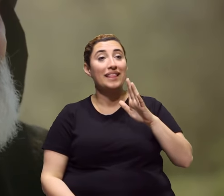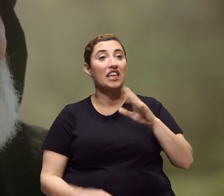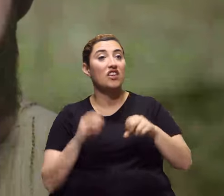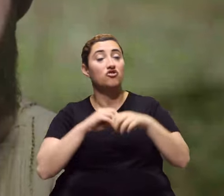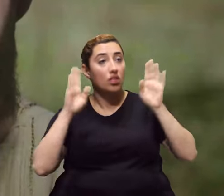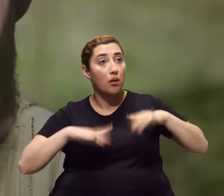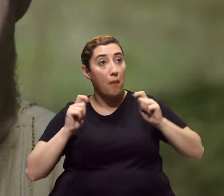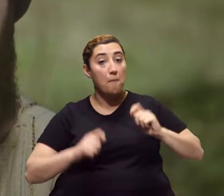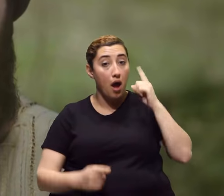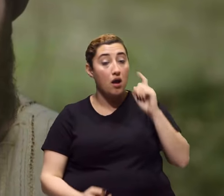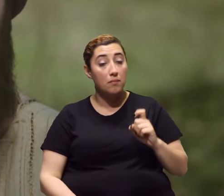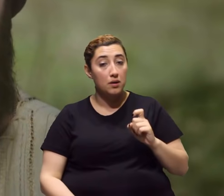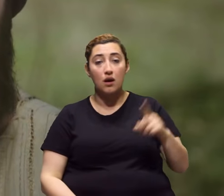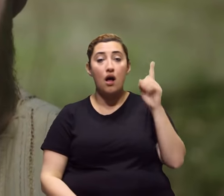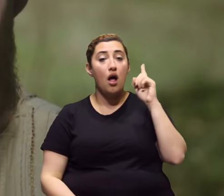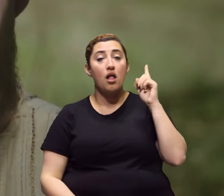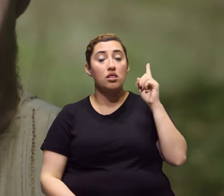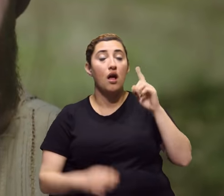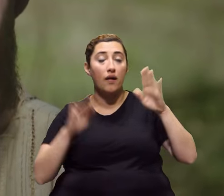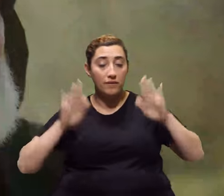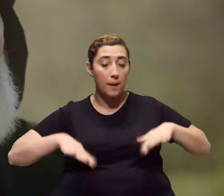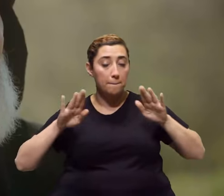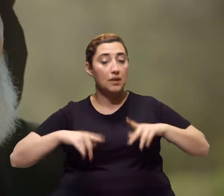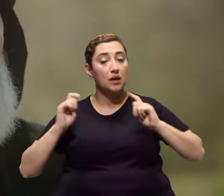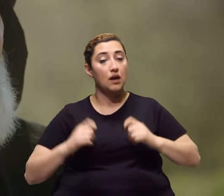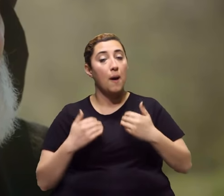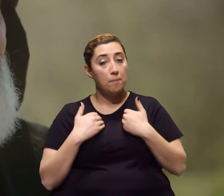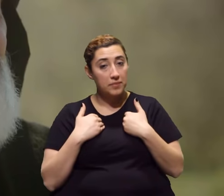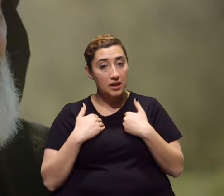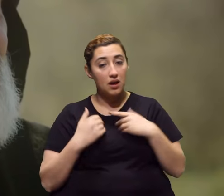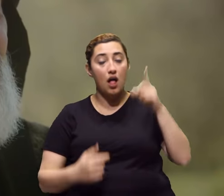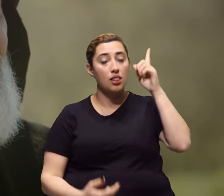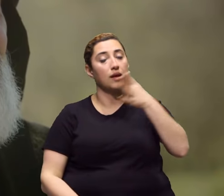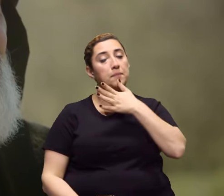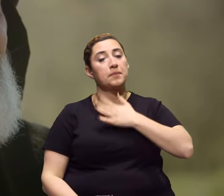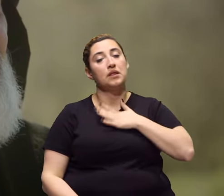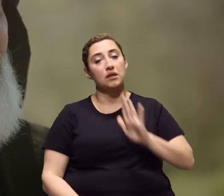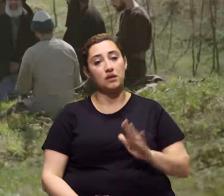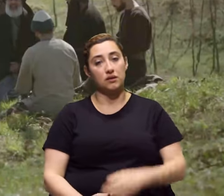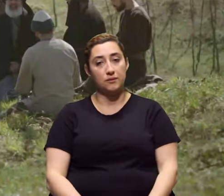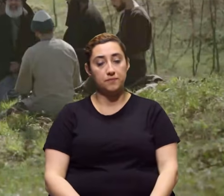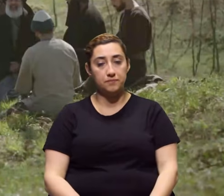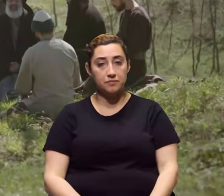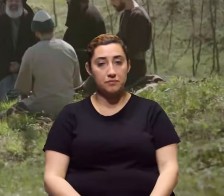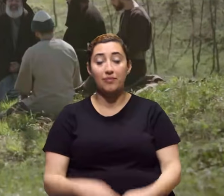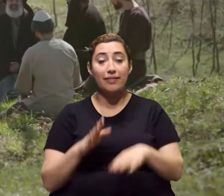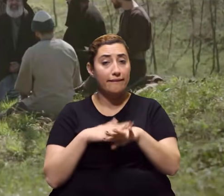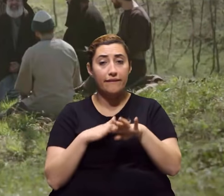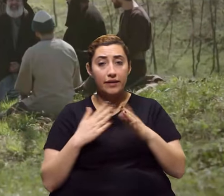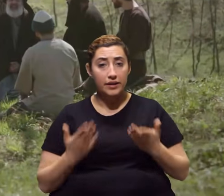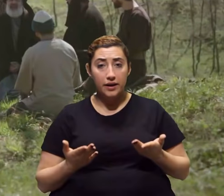tapar mı? Allah'a taptık, Allah'ı bildik.